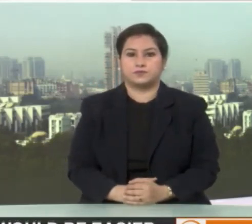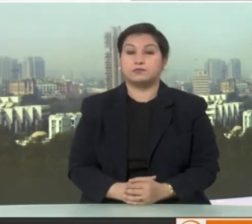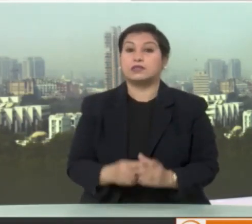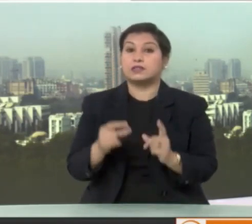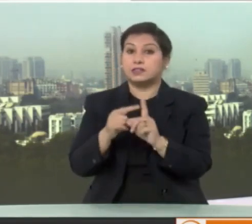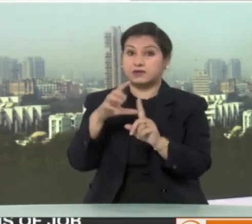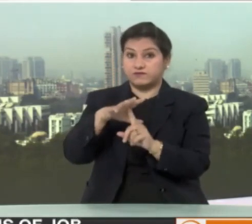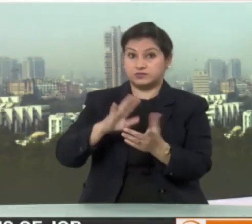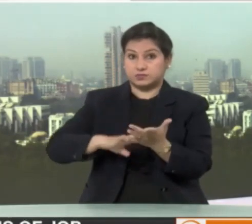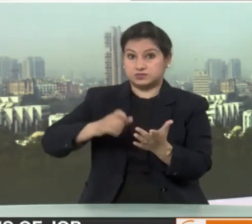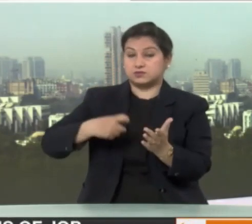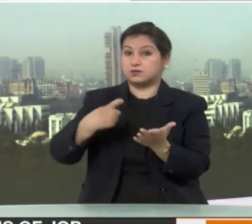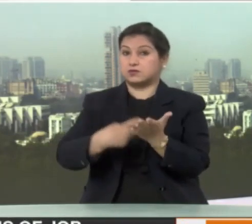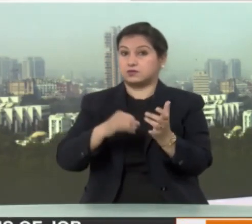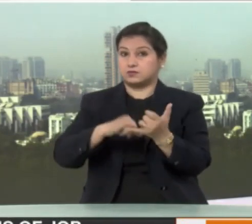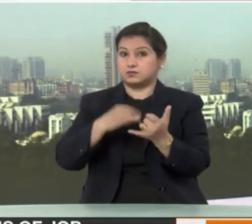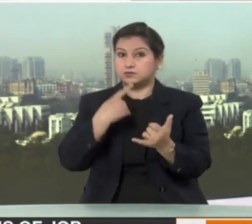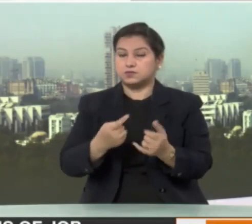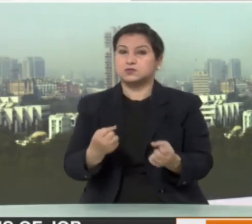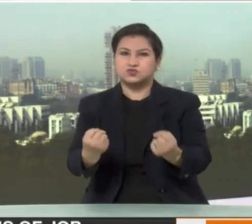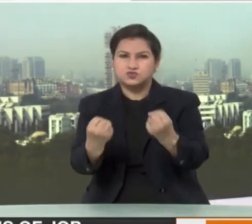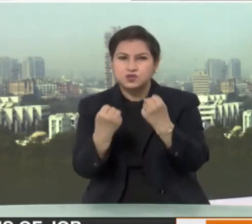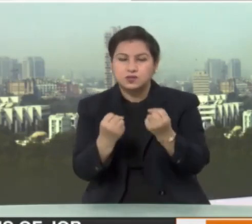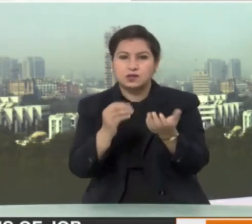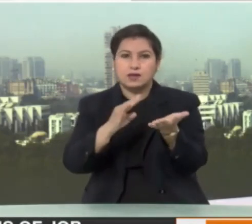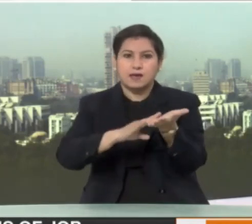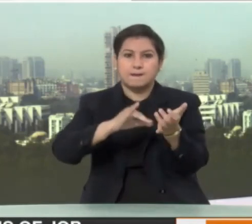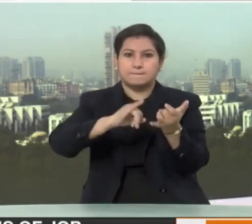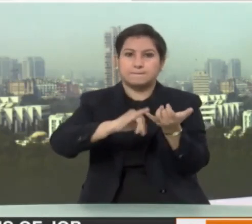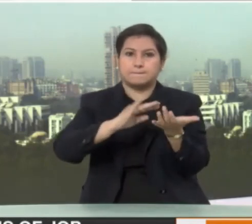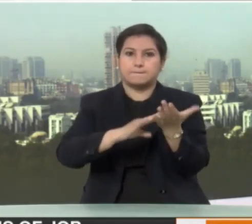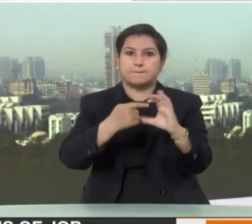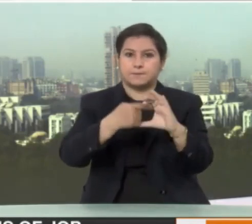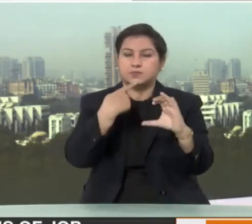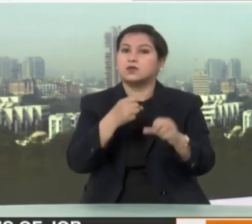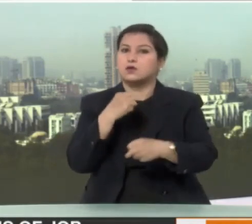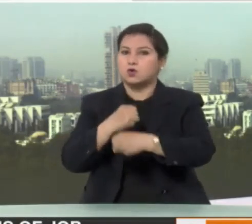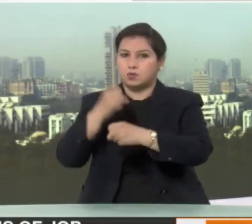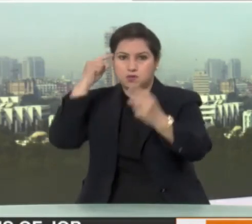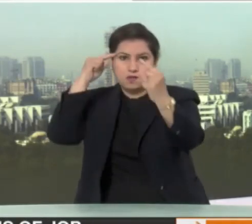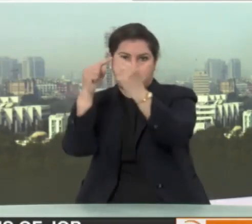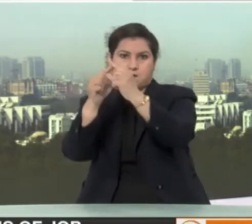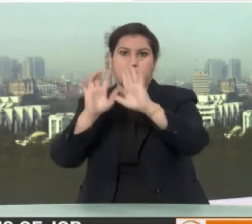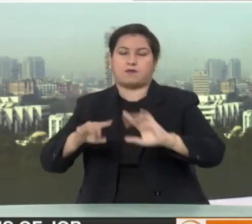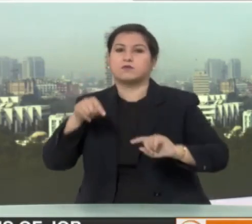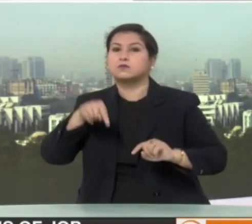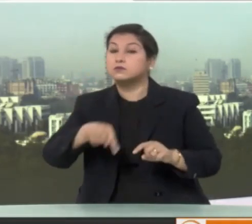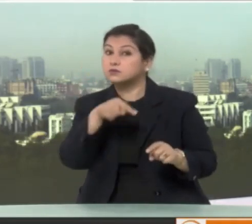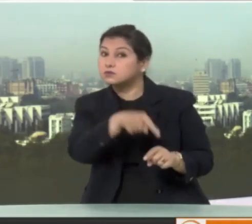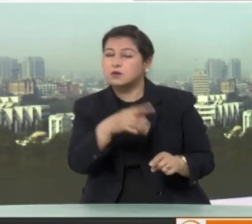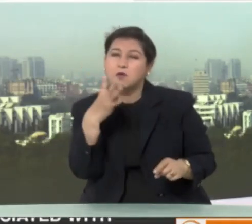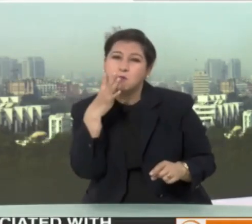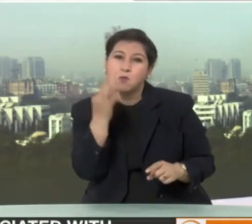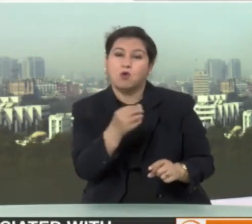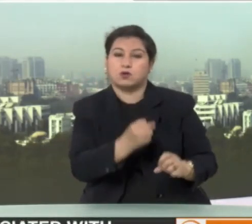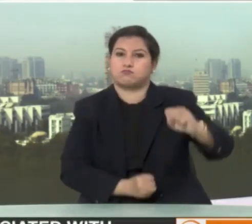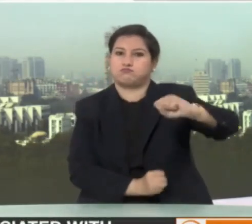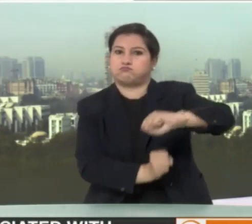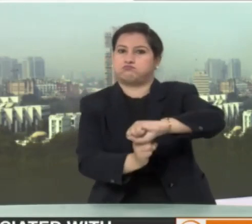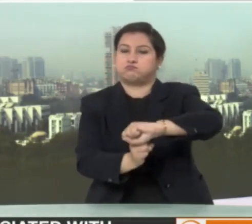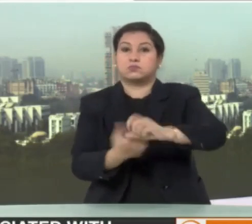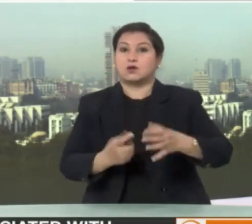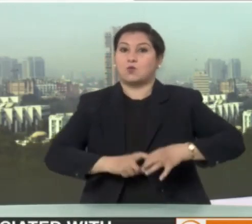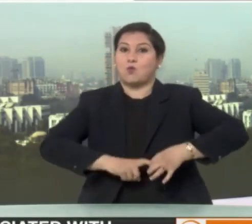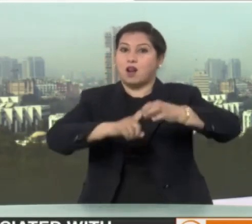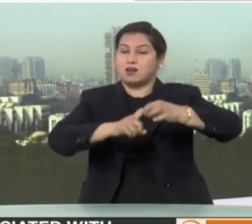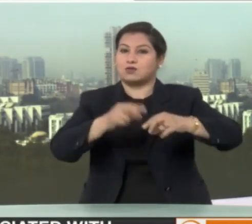Defence Minister Rajnath Singh also said that strengthening MSME sector is his government's priority, as this sector would play an important role in